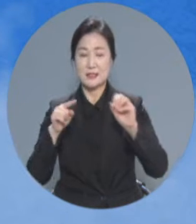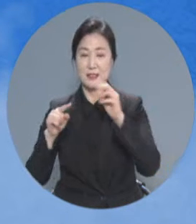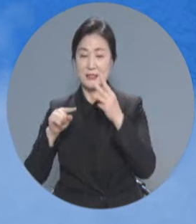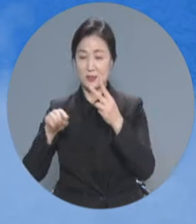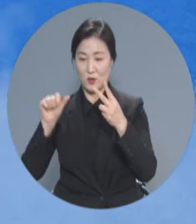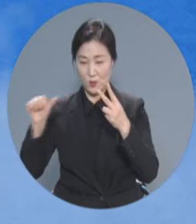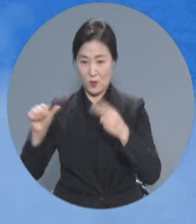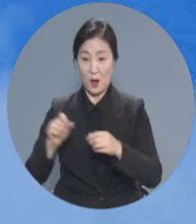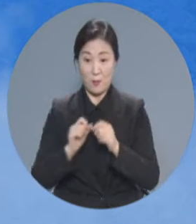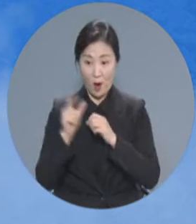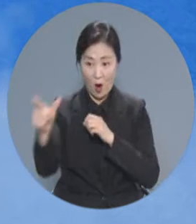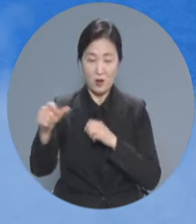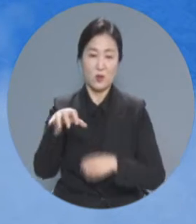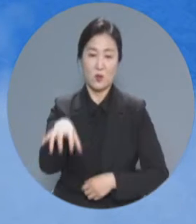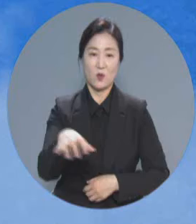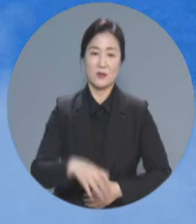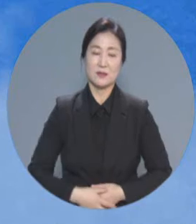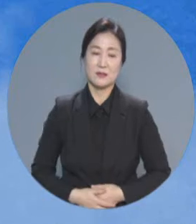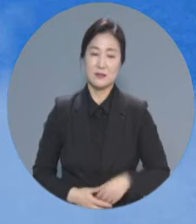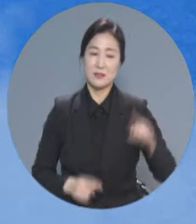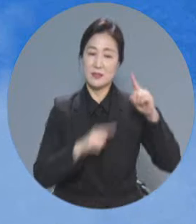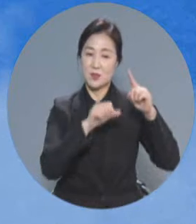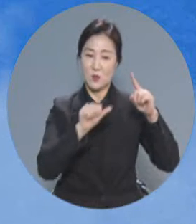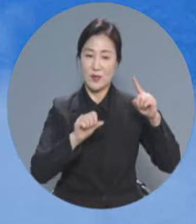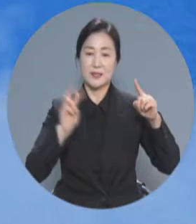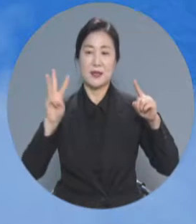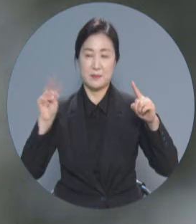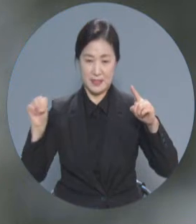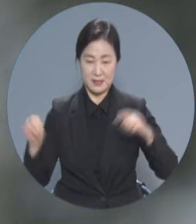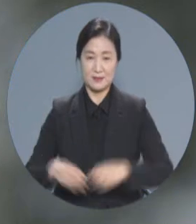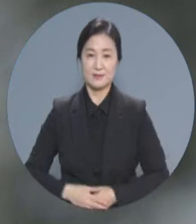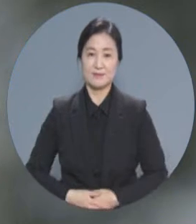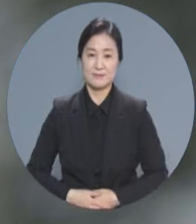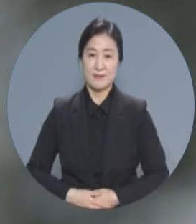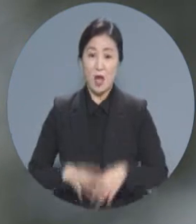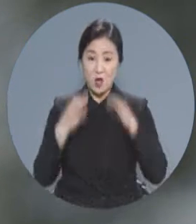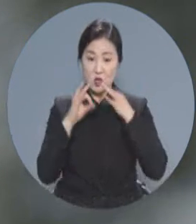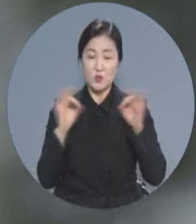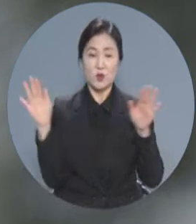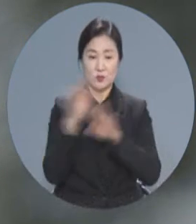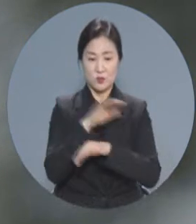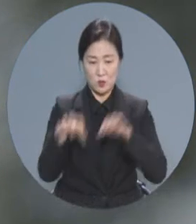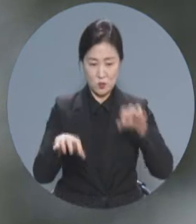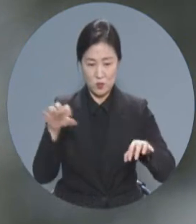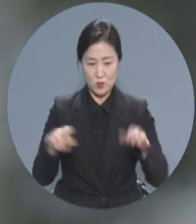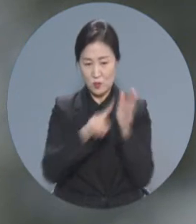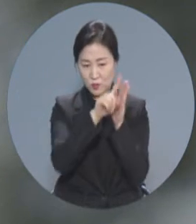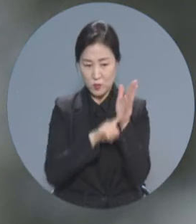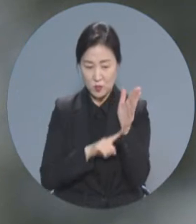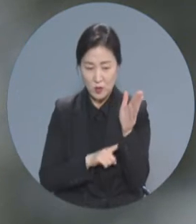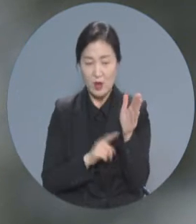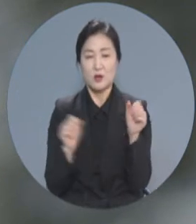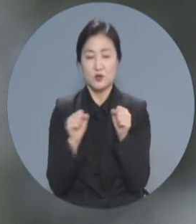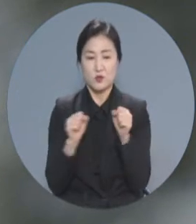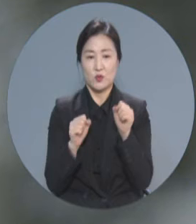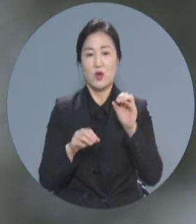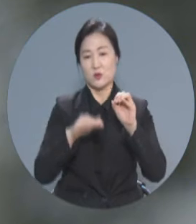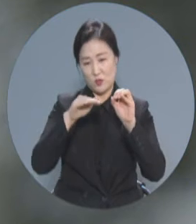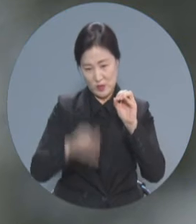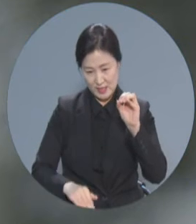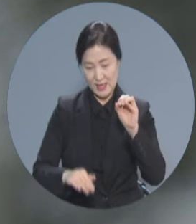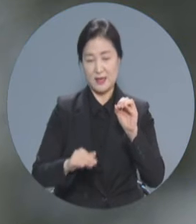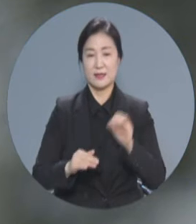바다에서 1.5m 에서 3m 로 얘기했습니다 금요일부터 곳에 따라 아침 최저기온이 영하 까지 떨어지는 곳이